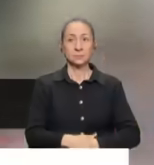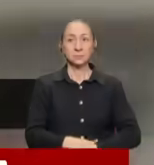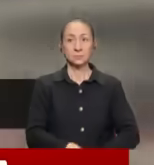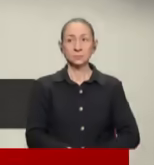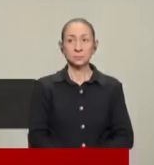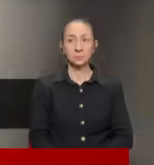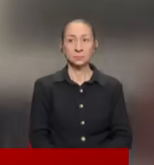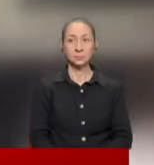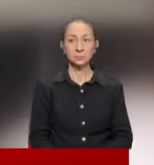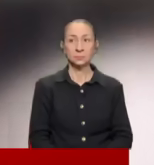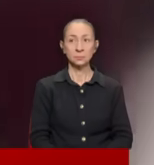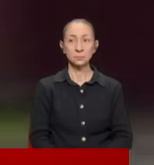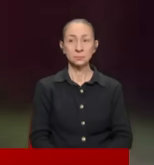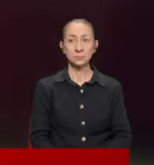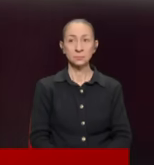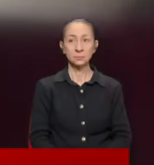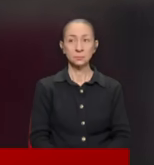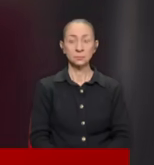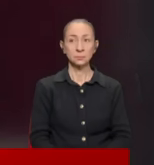Oturacağını mı sanıyorsun sen?